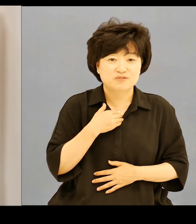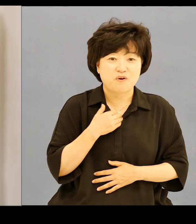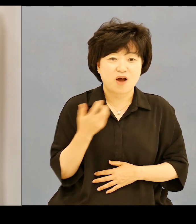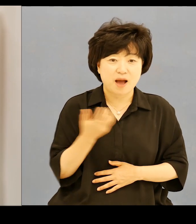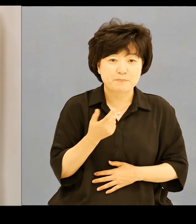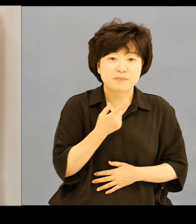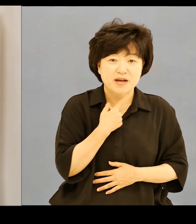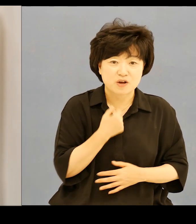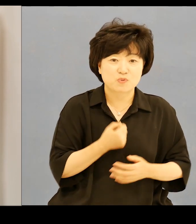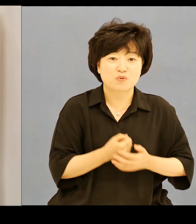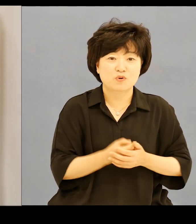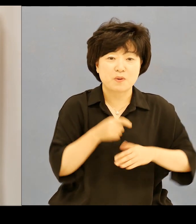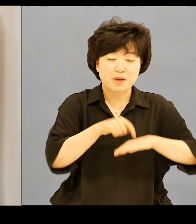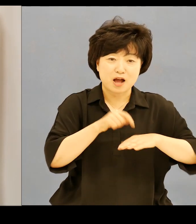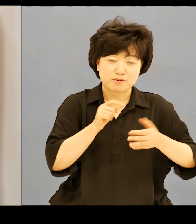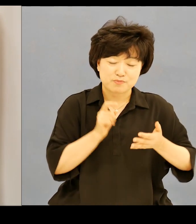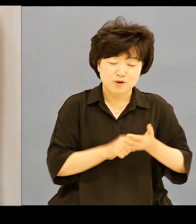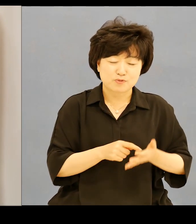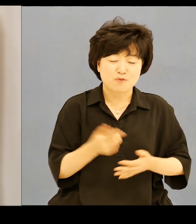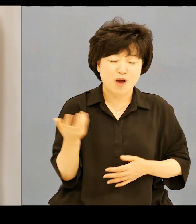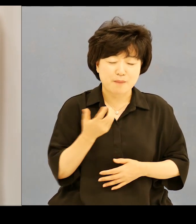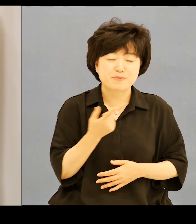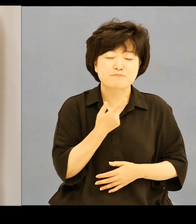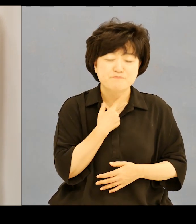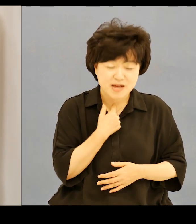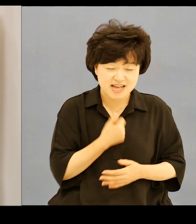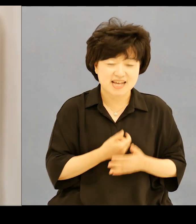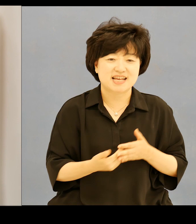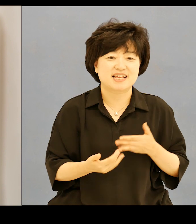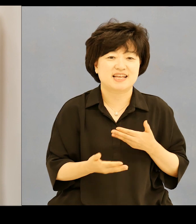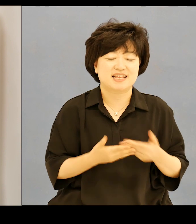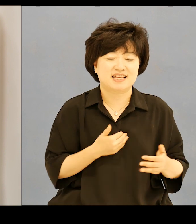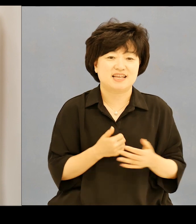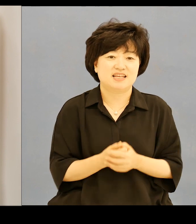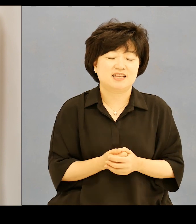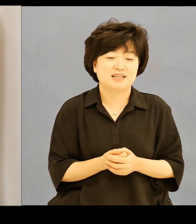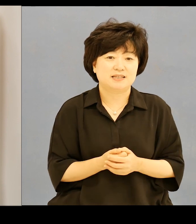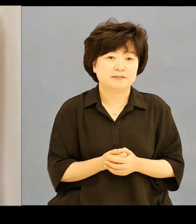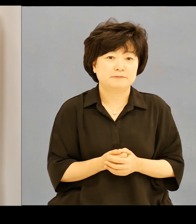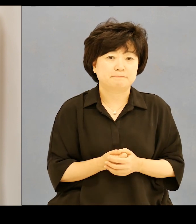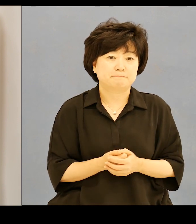육체적으로도 아파봤고 마음적으로도 아파봤어요.